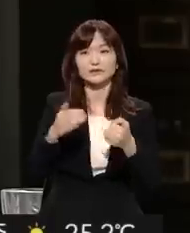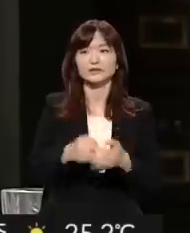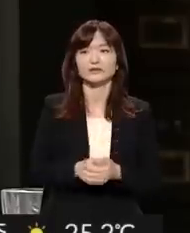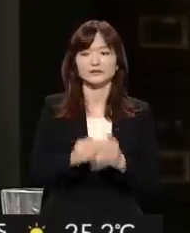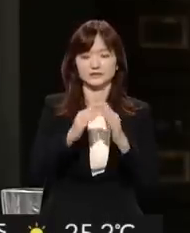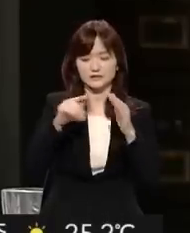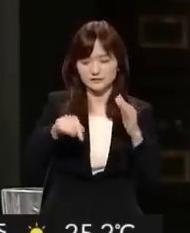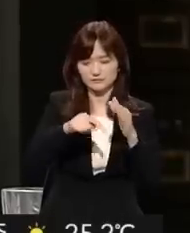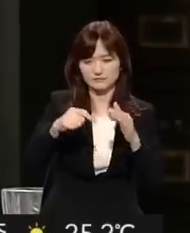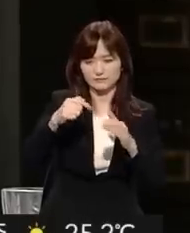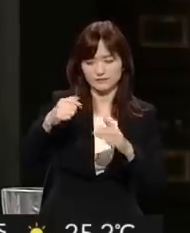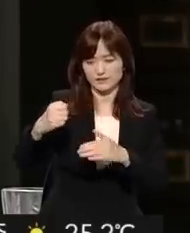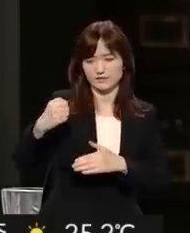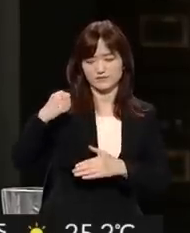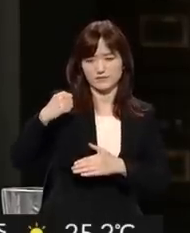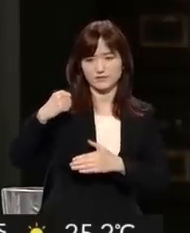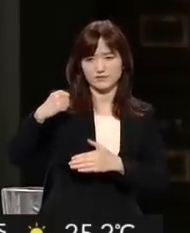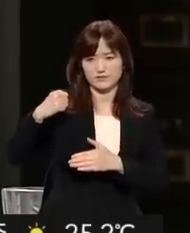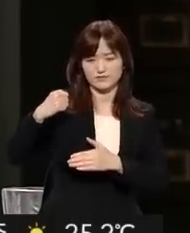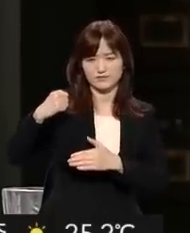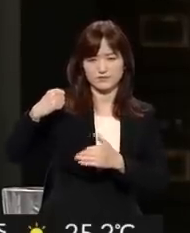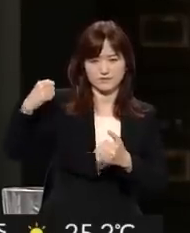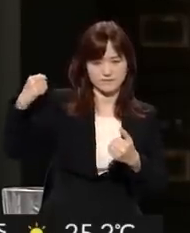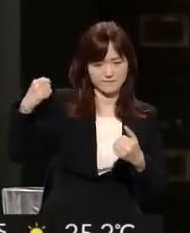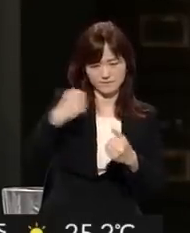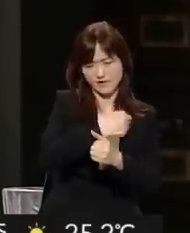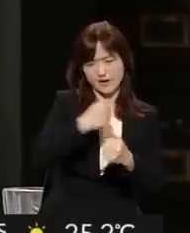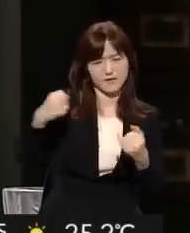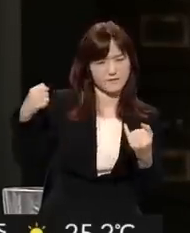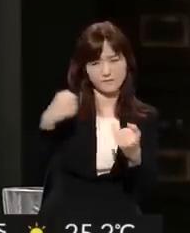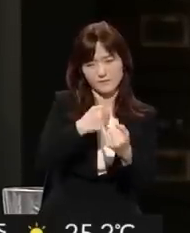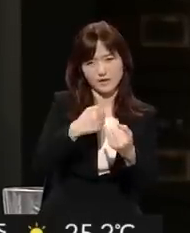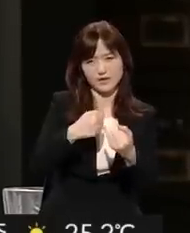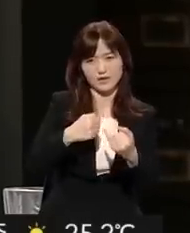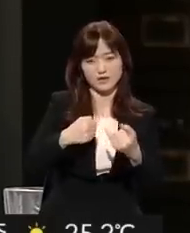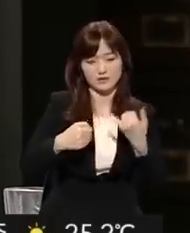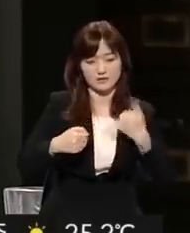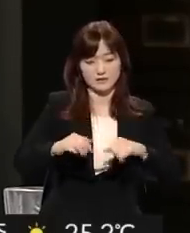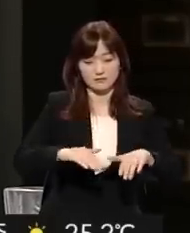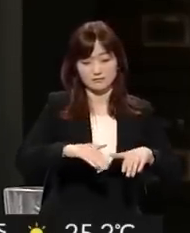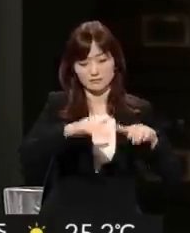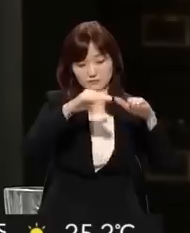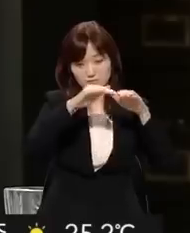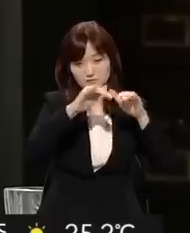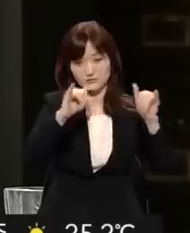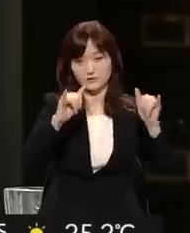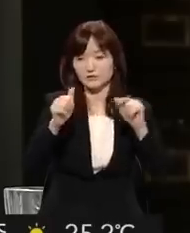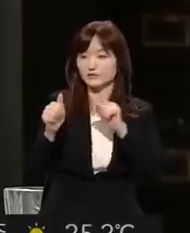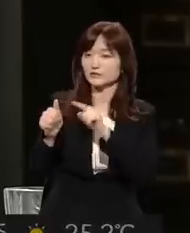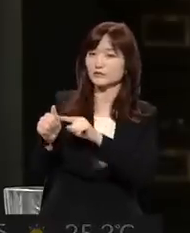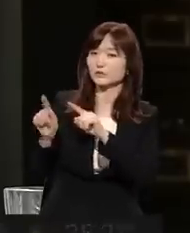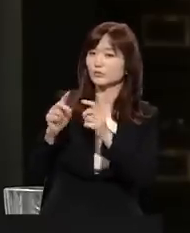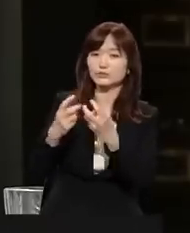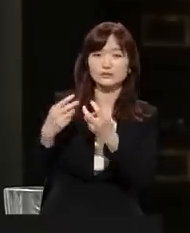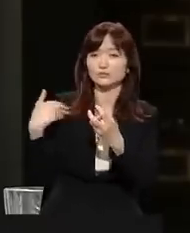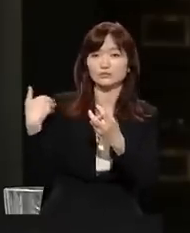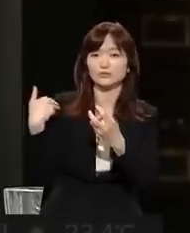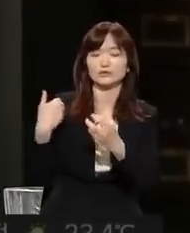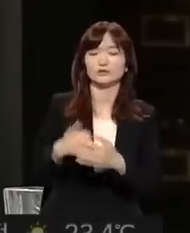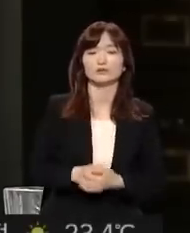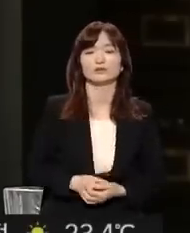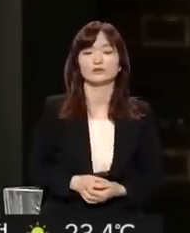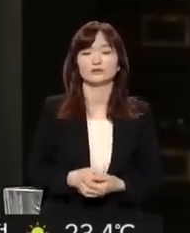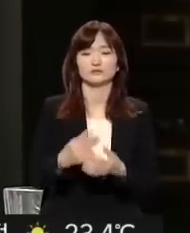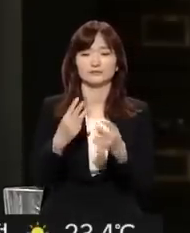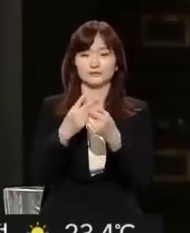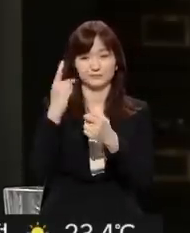골목대장 노릇하지만 아이들이 나중에 성인이 돼서는 이 사람은 어떻게 될지 모릅니다. 예. 두 번째 사건